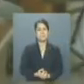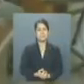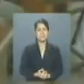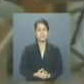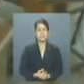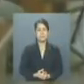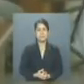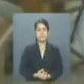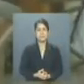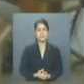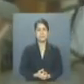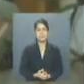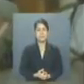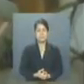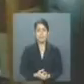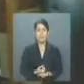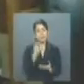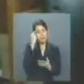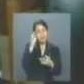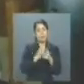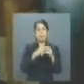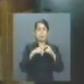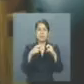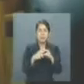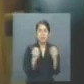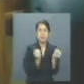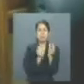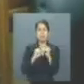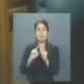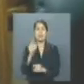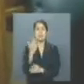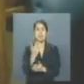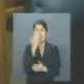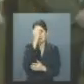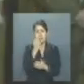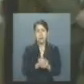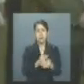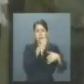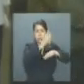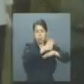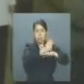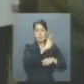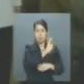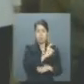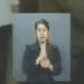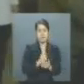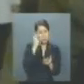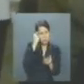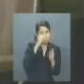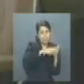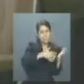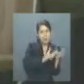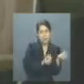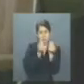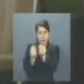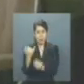แต่ขณะเดียวกันก็เชื่อว่าไม่น่าจะมีความวุ่นวายเกิดขึ้นเพราะว่านายคิมจองอิลได้ปูทางการถ่ายโอนอำนาจไว้เรียบร้อยแล้วและเ